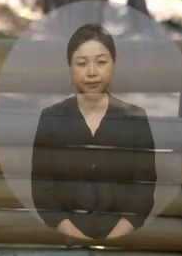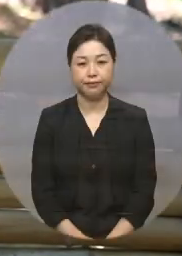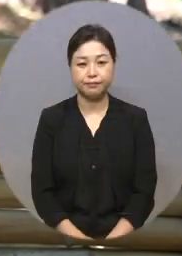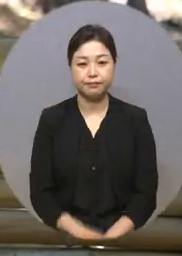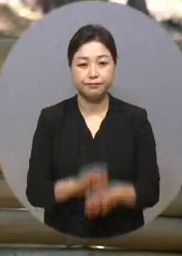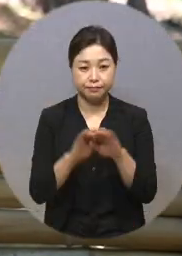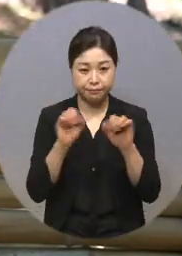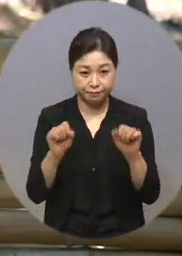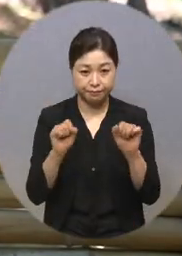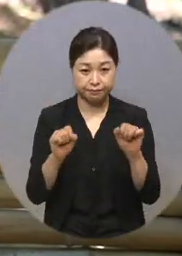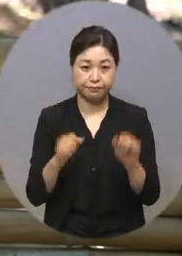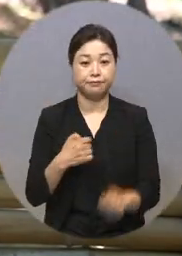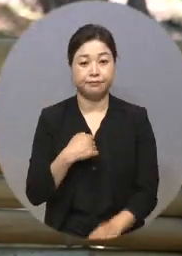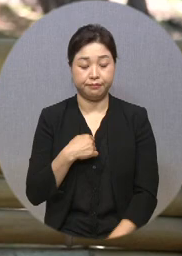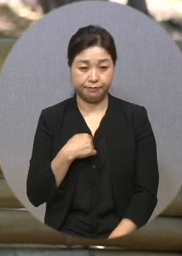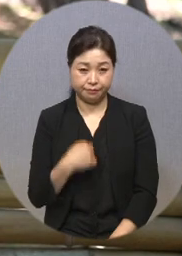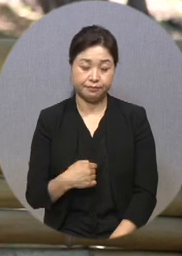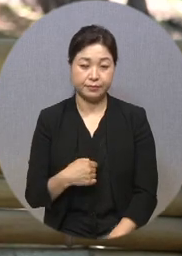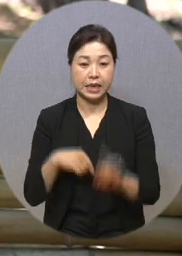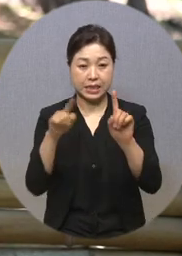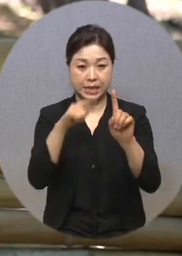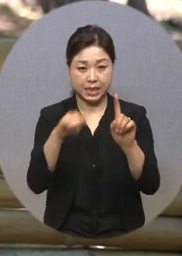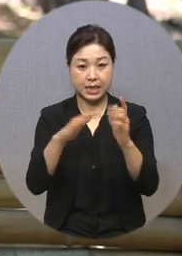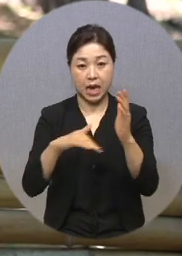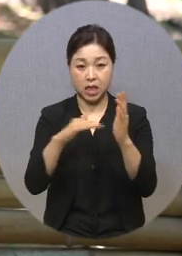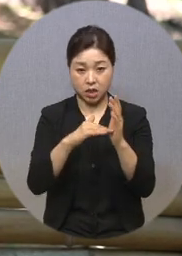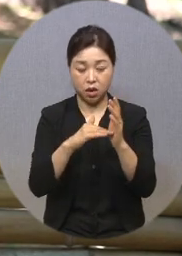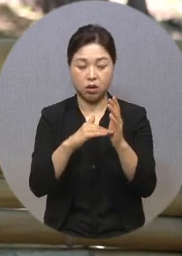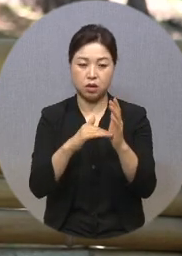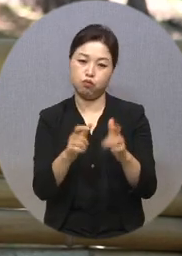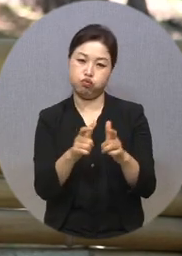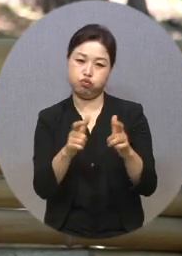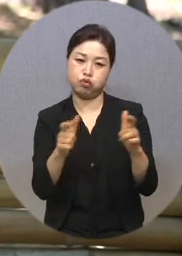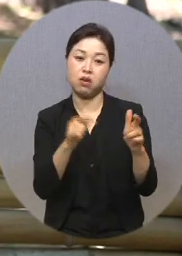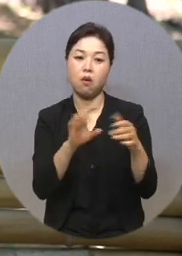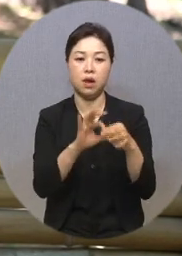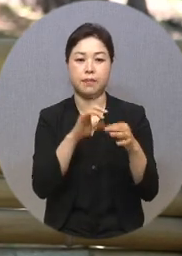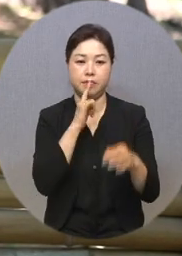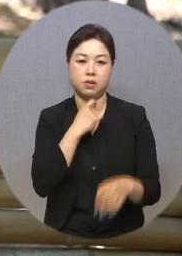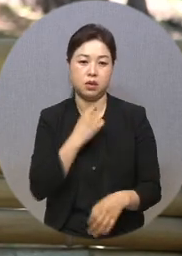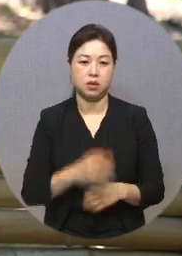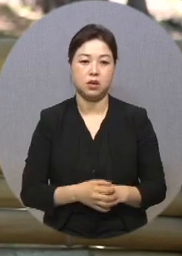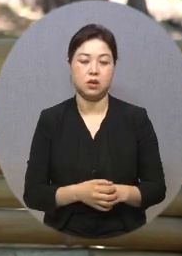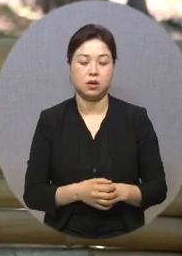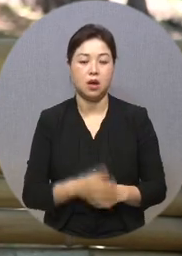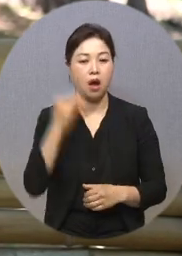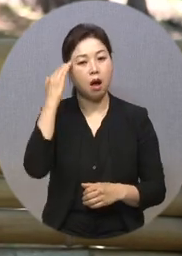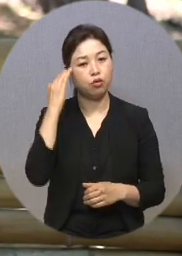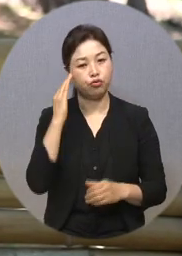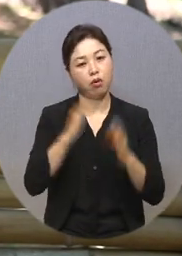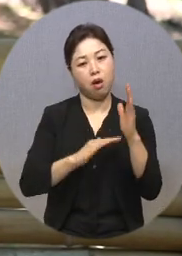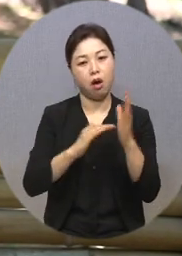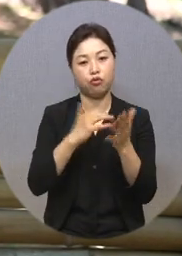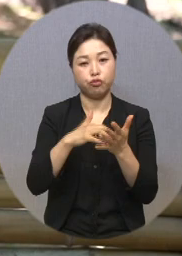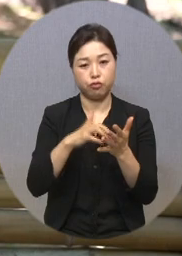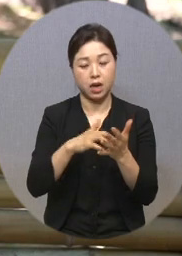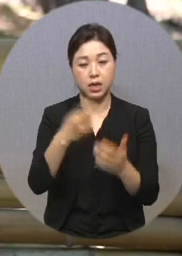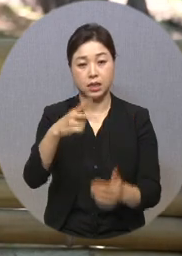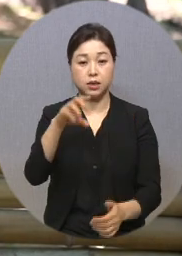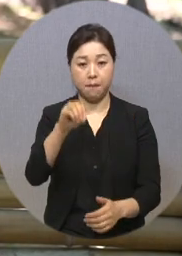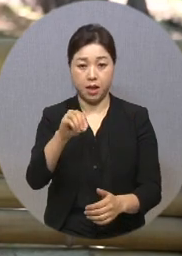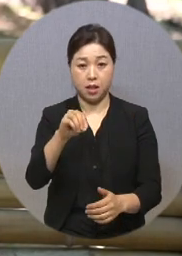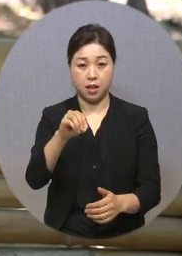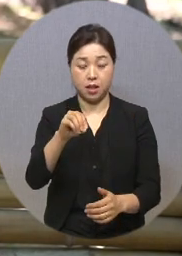네, 안녕하세요. 저는 늘어가는 1인 가구에 대해서 말씀을 드리고자 합니다. 우리나라 가구 수가 전체 2천만 가구가